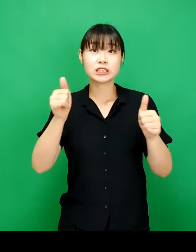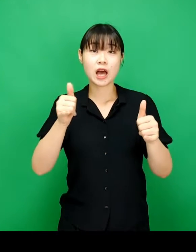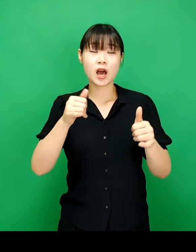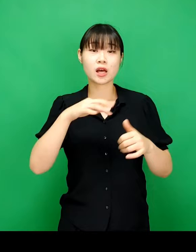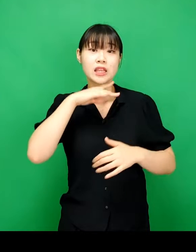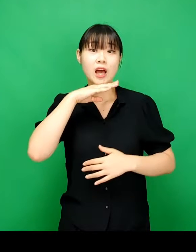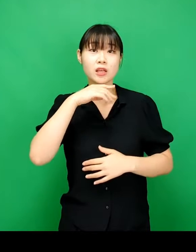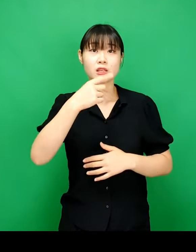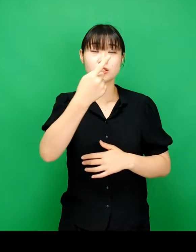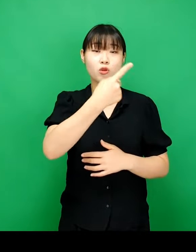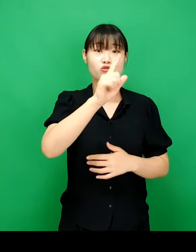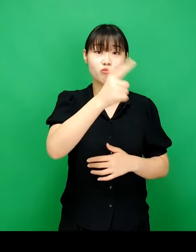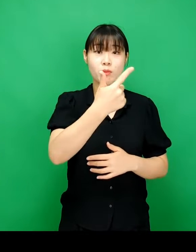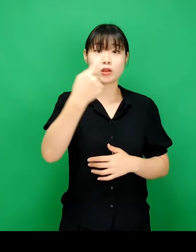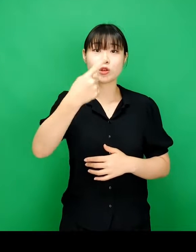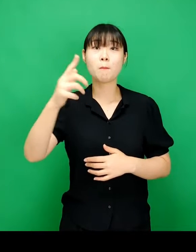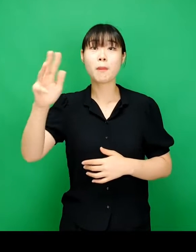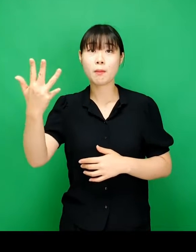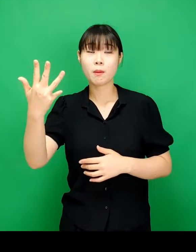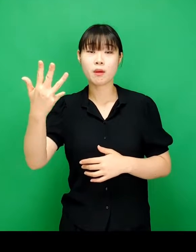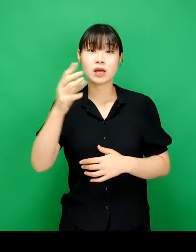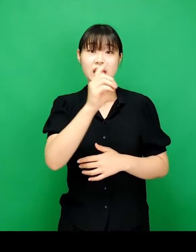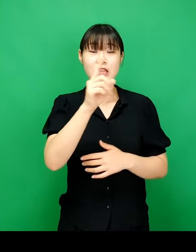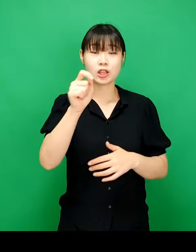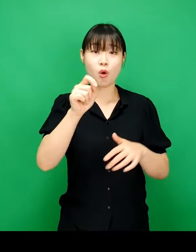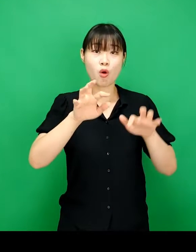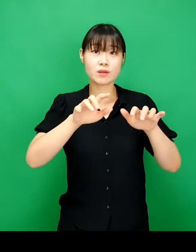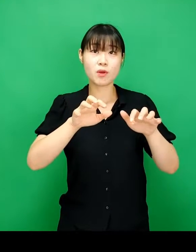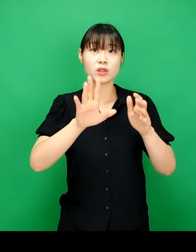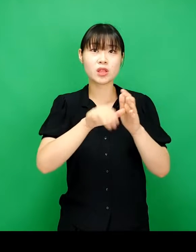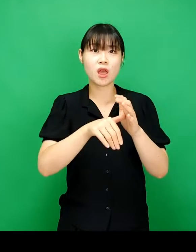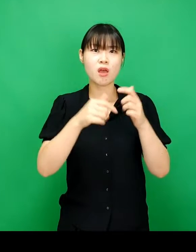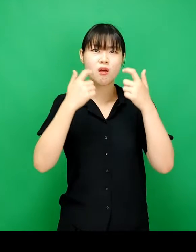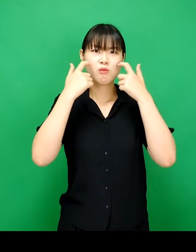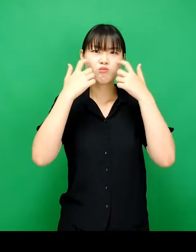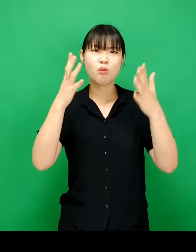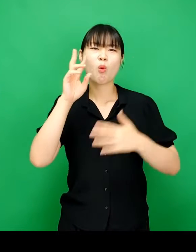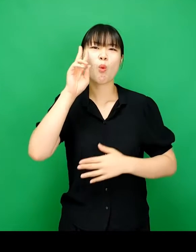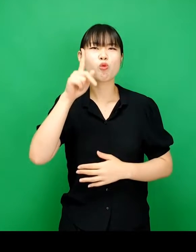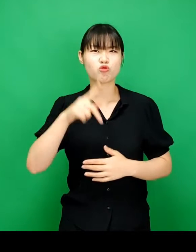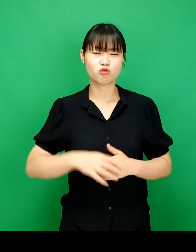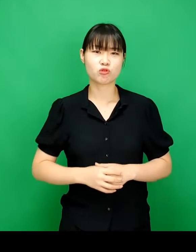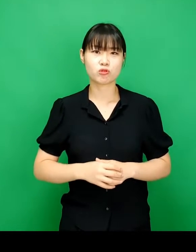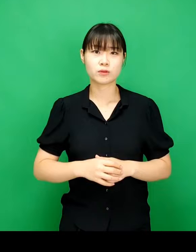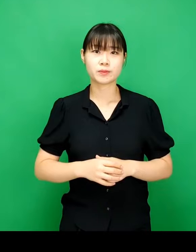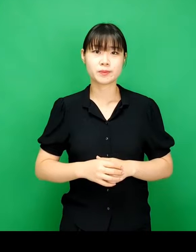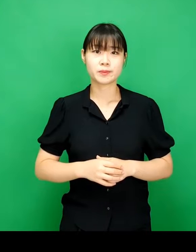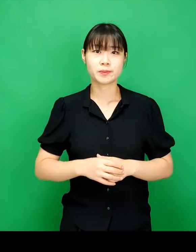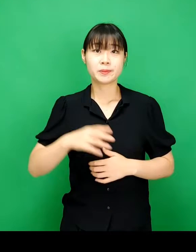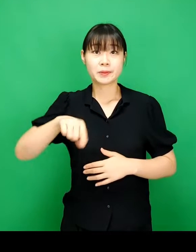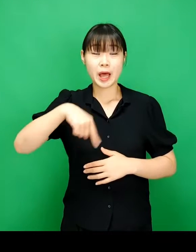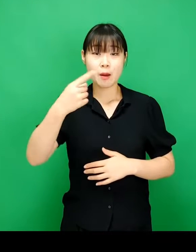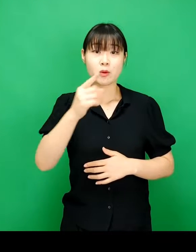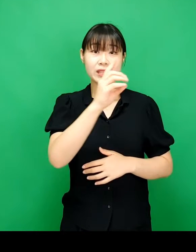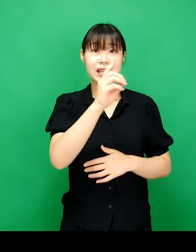생년이 1600년대, 1800년대로 나옵니다. 데이터 입력 과정에서의 명백한 오류로